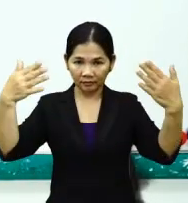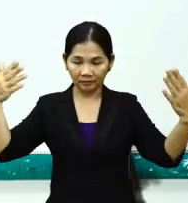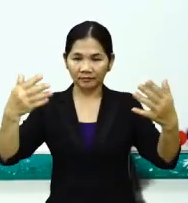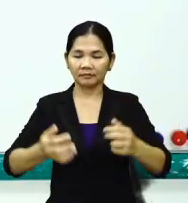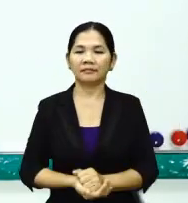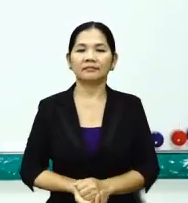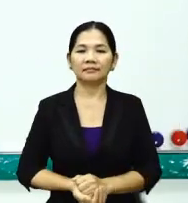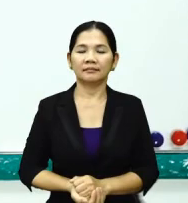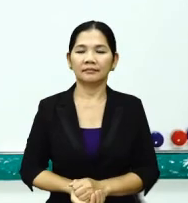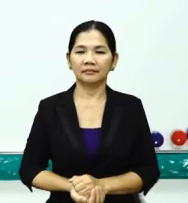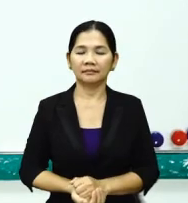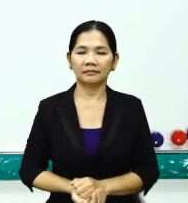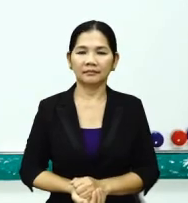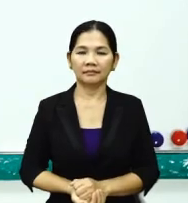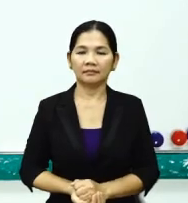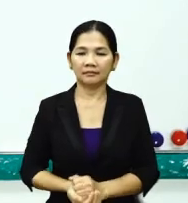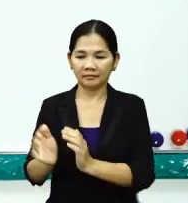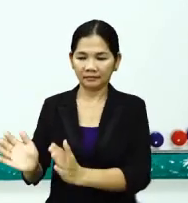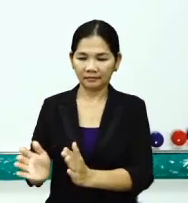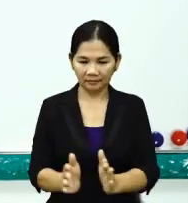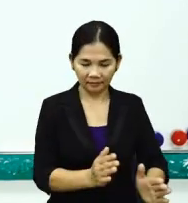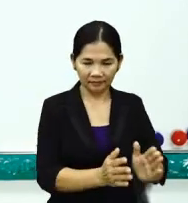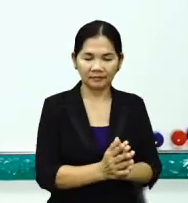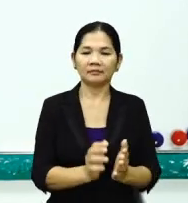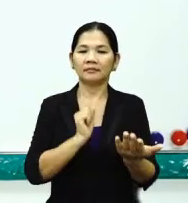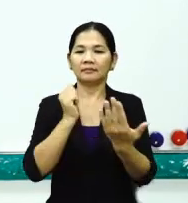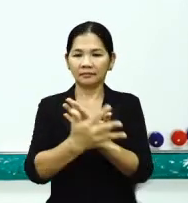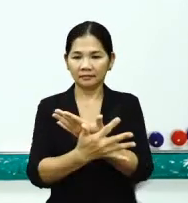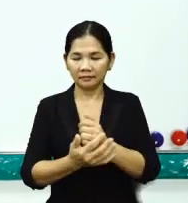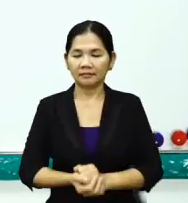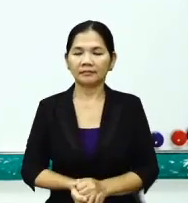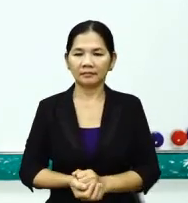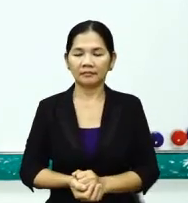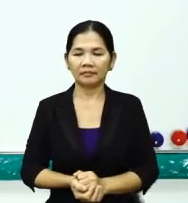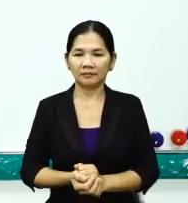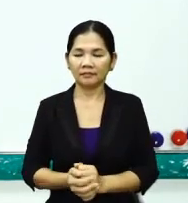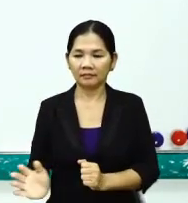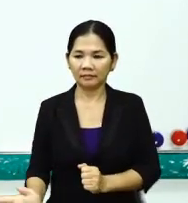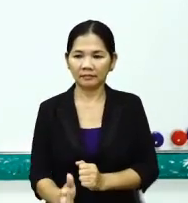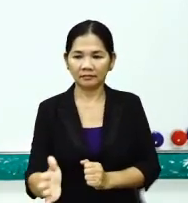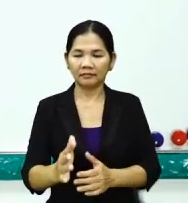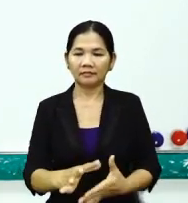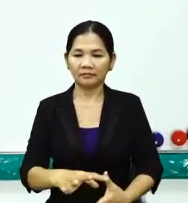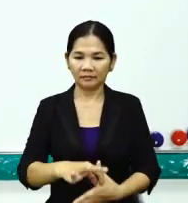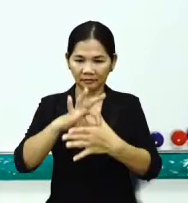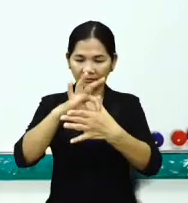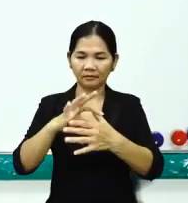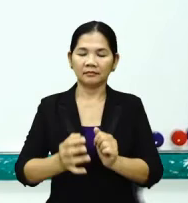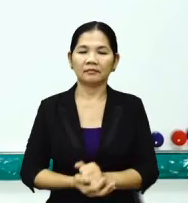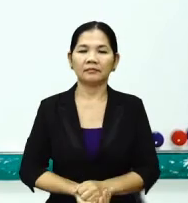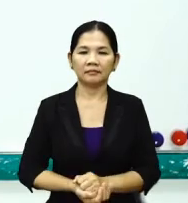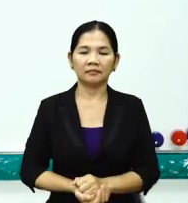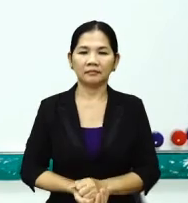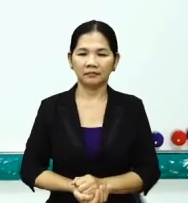ồn riệp trăm bần lại trấy sát